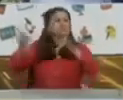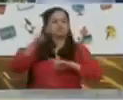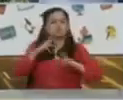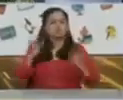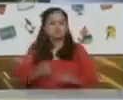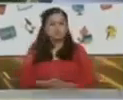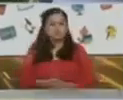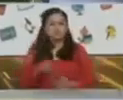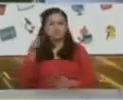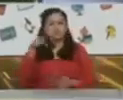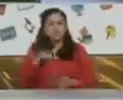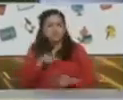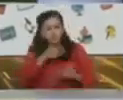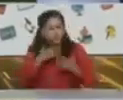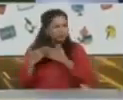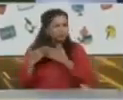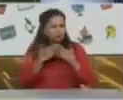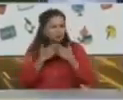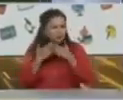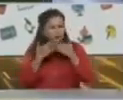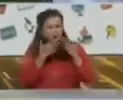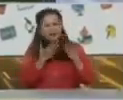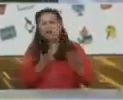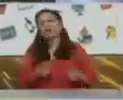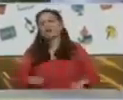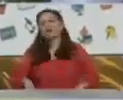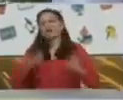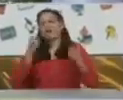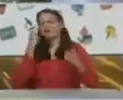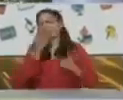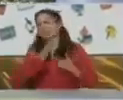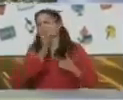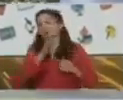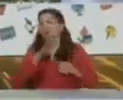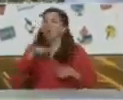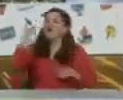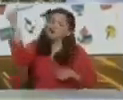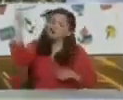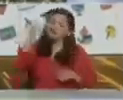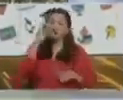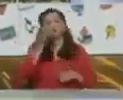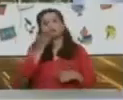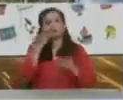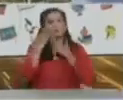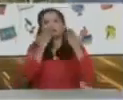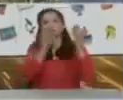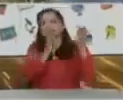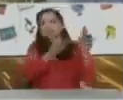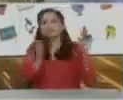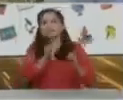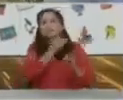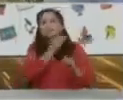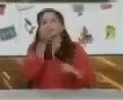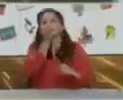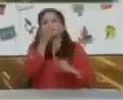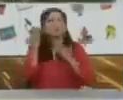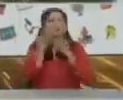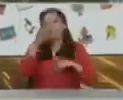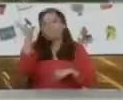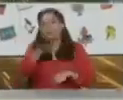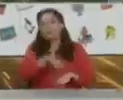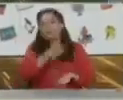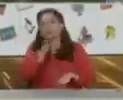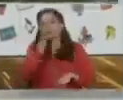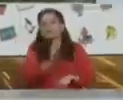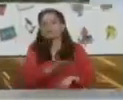अभी स्कूल में तो तुमने जीवन देखा ही कहाँ है, जीवन की असली कसौटी तो स्कूल